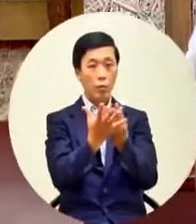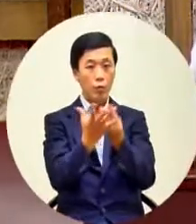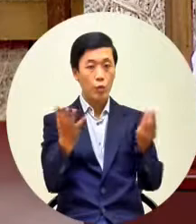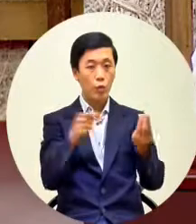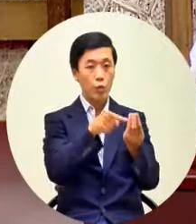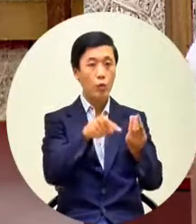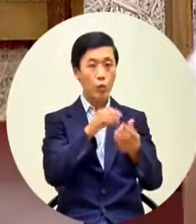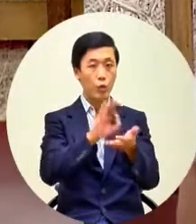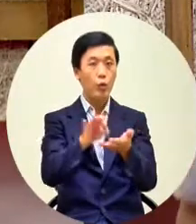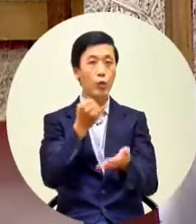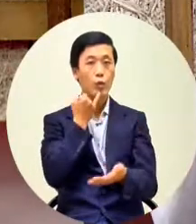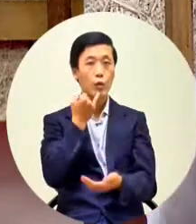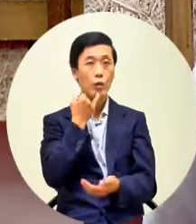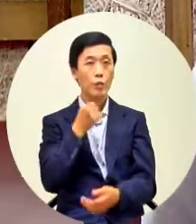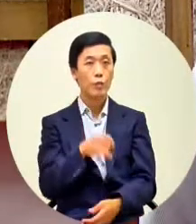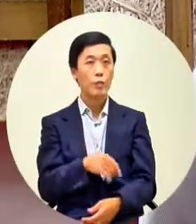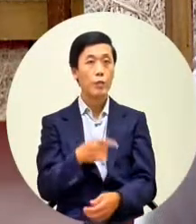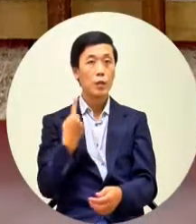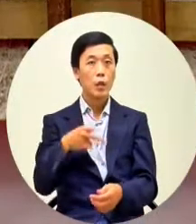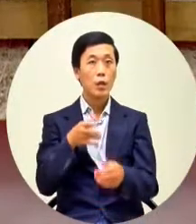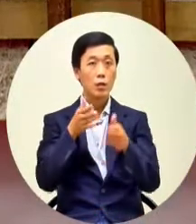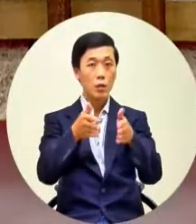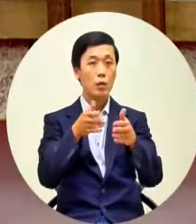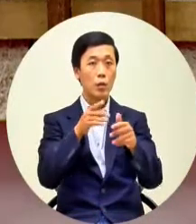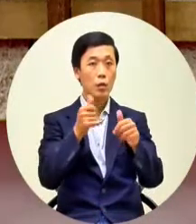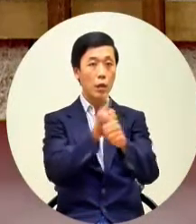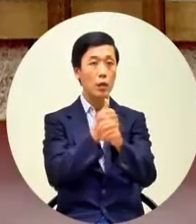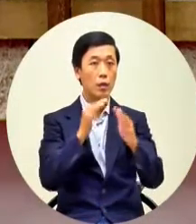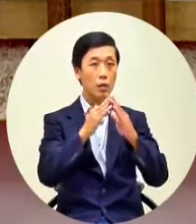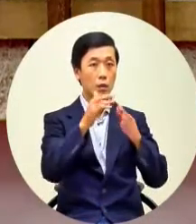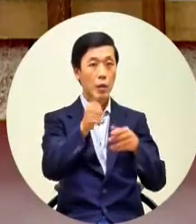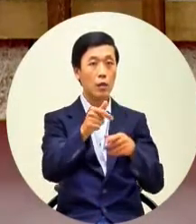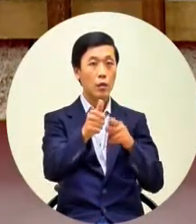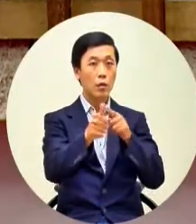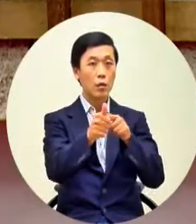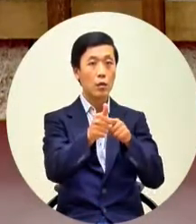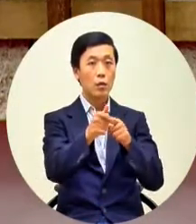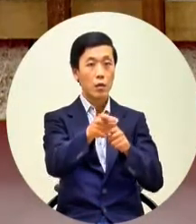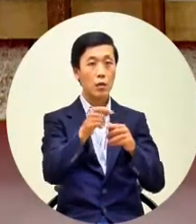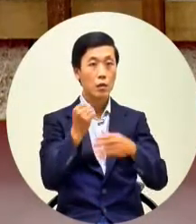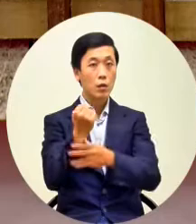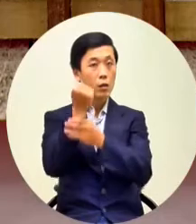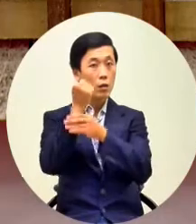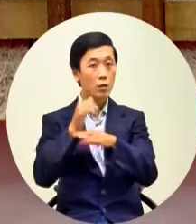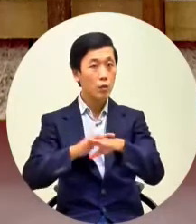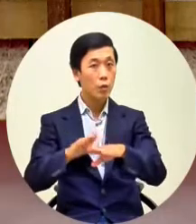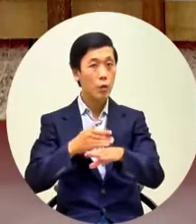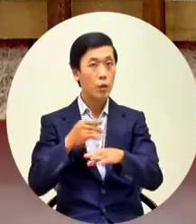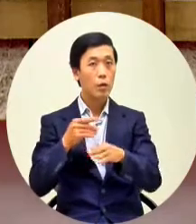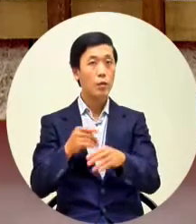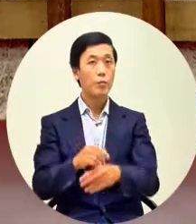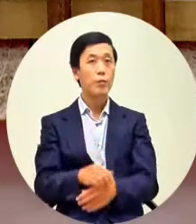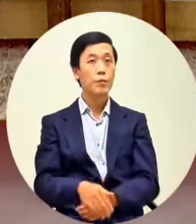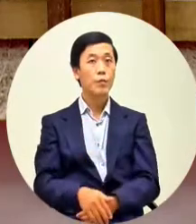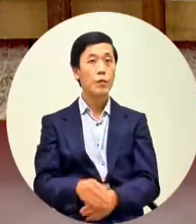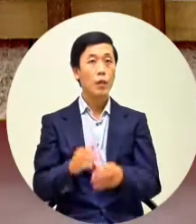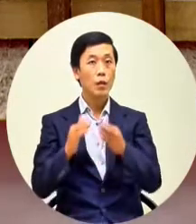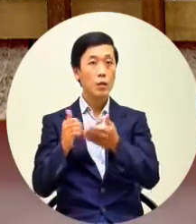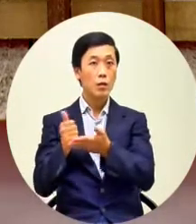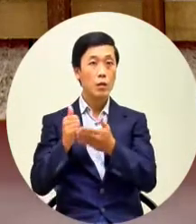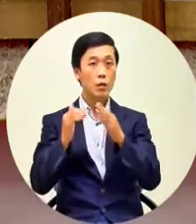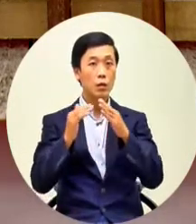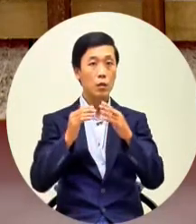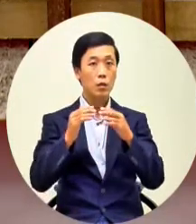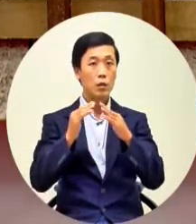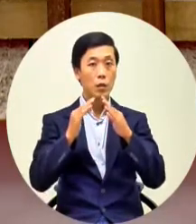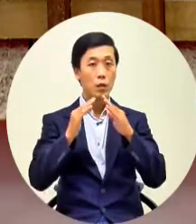个局长。那请教市长，这部分有没有办法支持让预算补足，让这里请市长回答好吧。 请杨